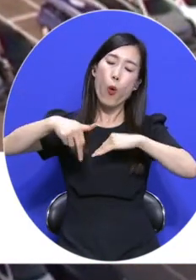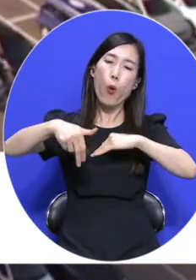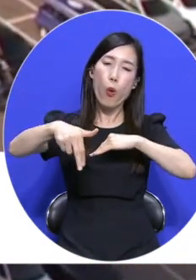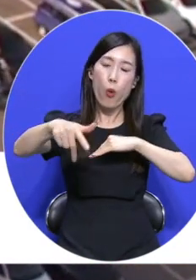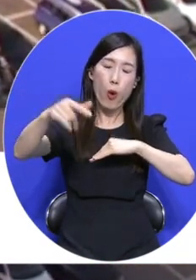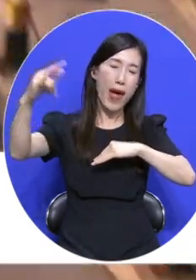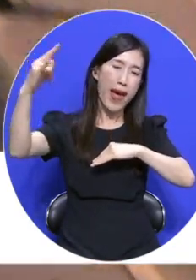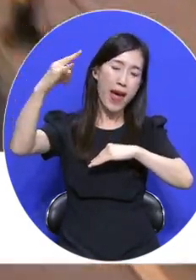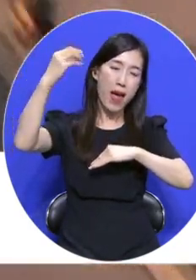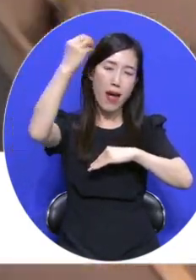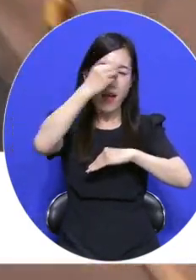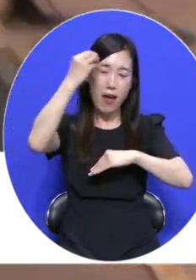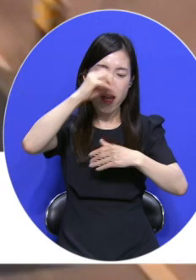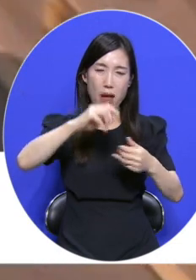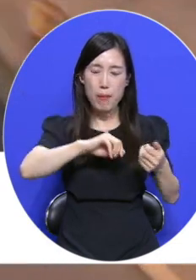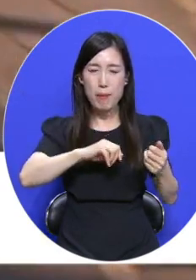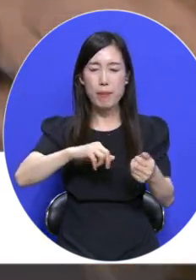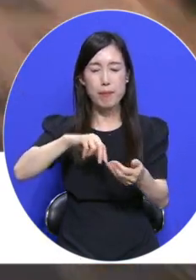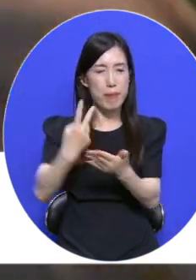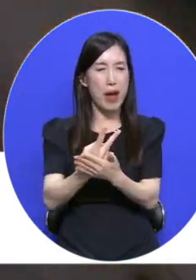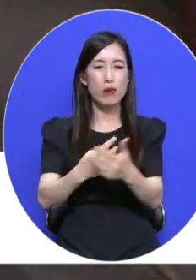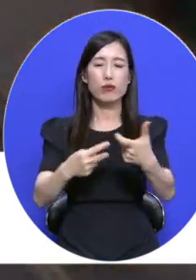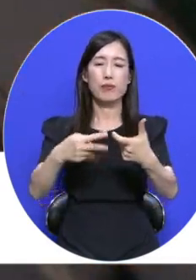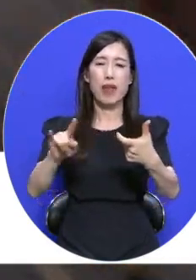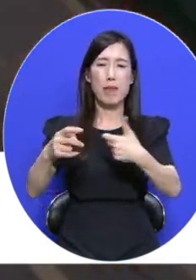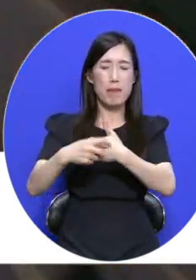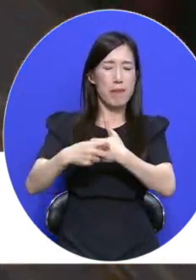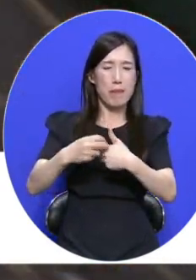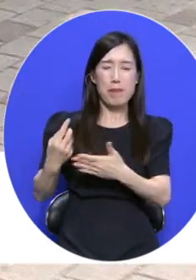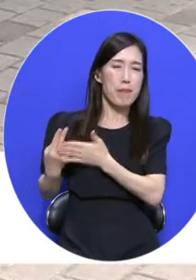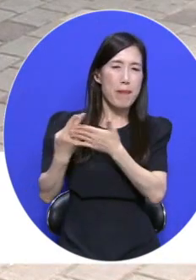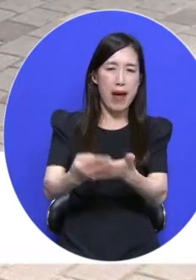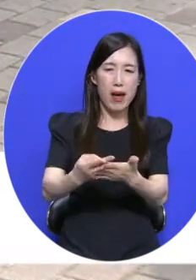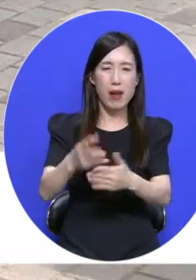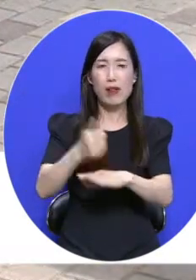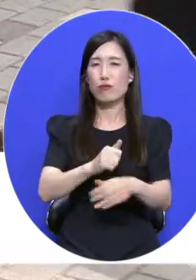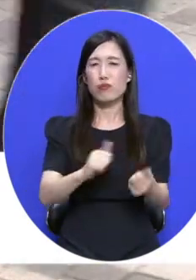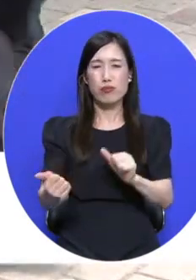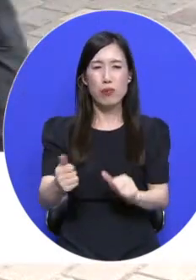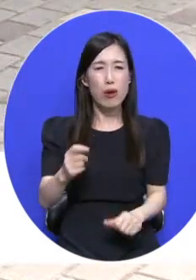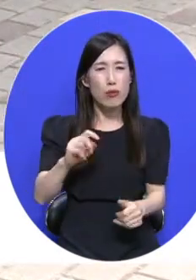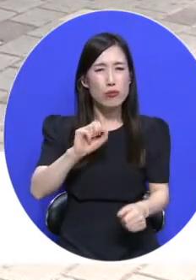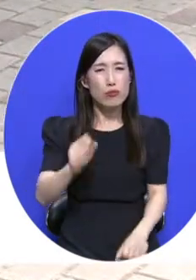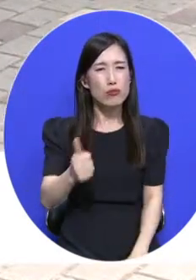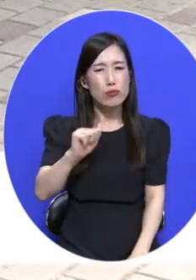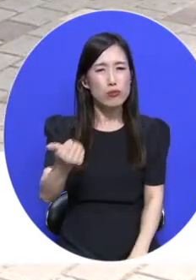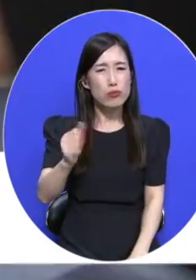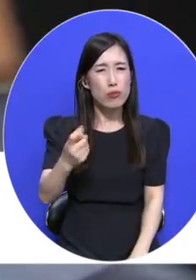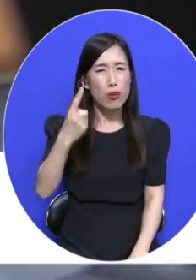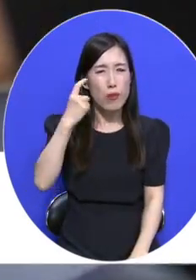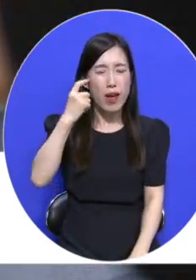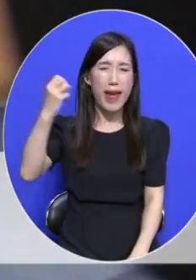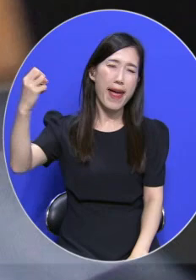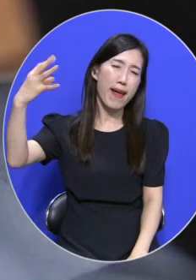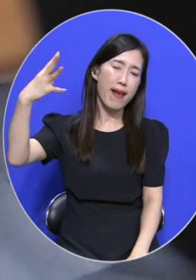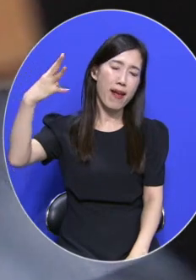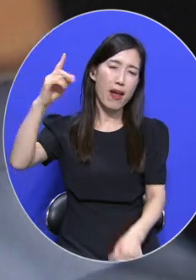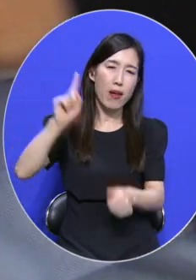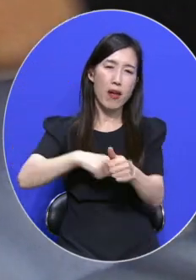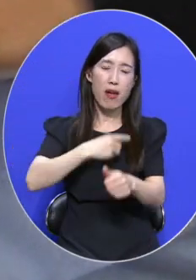병원으로 옮겨졌지만 사망했습니다. 소방당국은 사망 원인을 열탈진에 따른 온열질환 추정으로